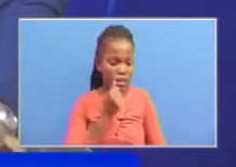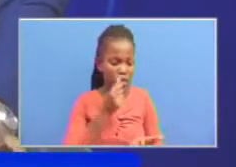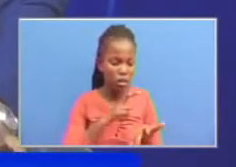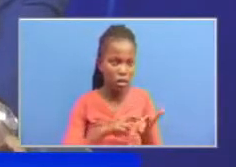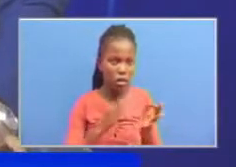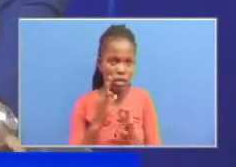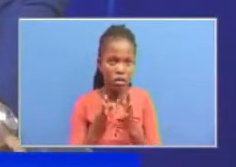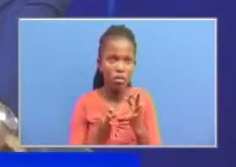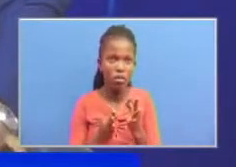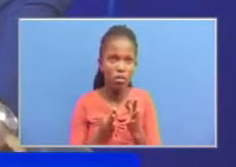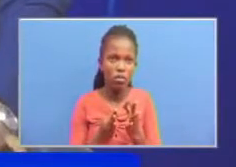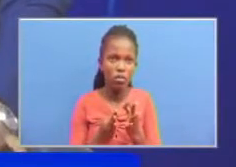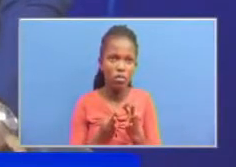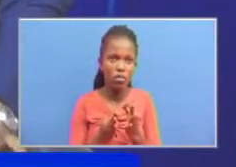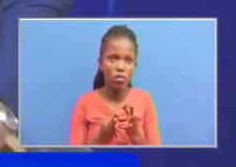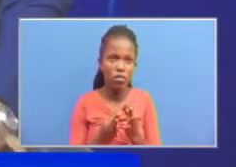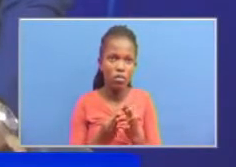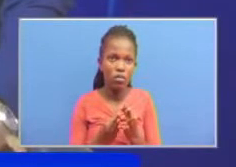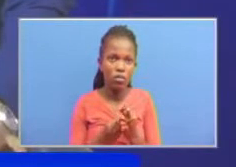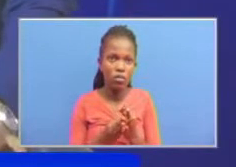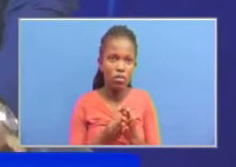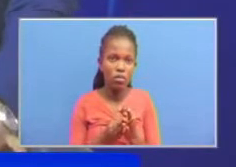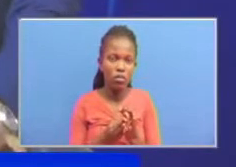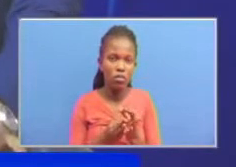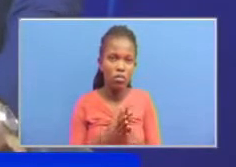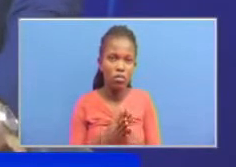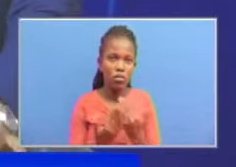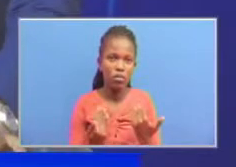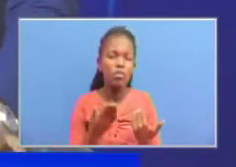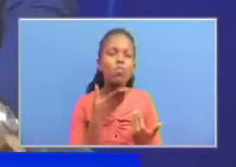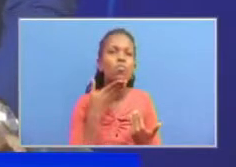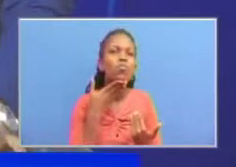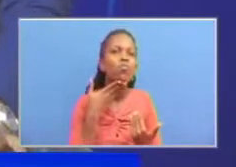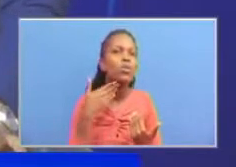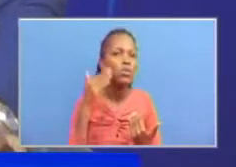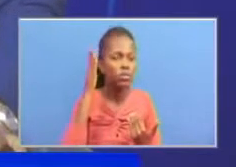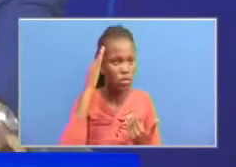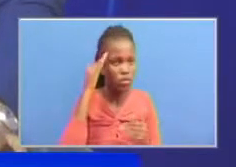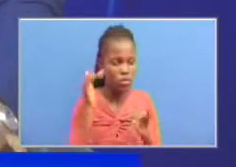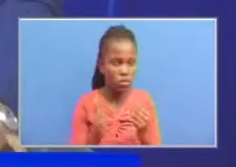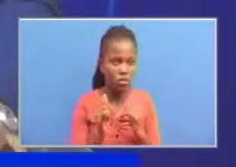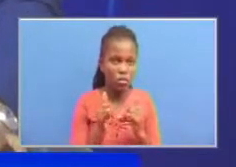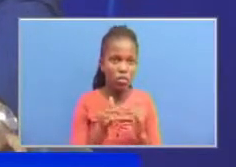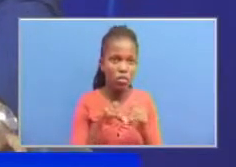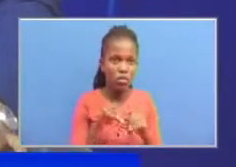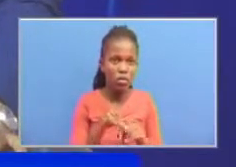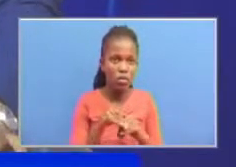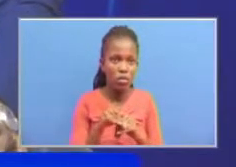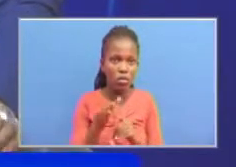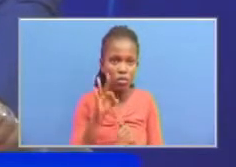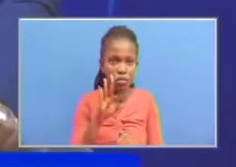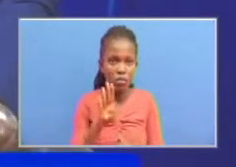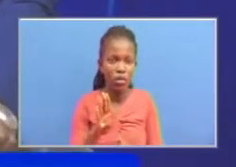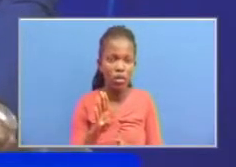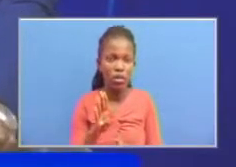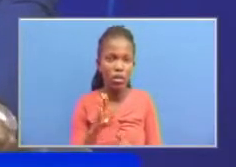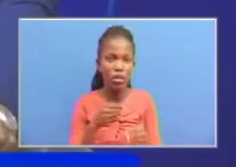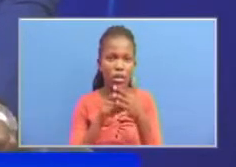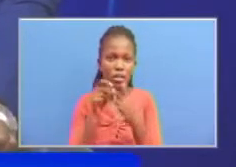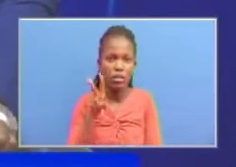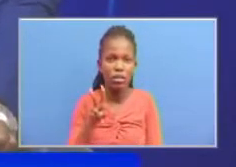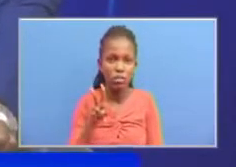watia kana wenda kumana maunduala Mutongo TV. Tidhiri tuika ovivo Vilingi wa Mauvoo. Witu watia ndini wa Facebook ilani Mutongo